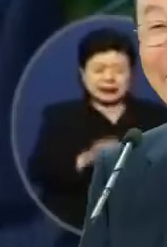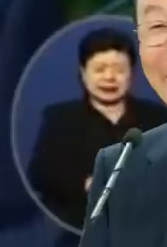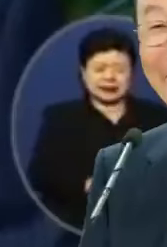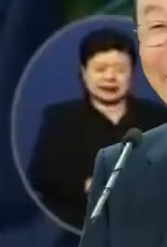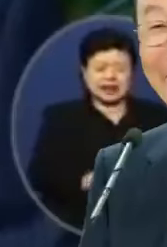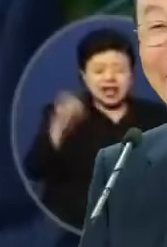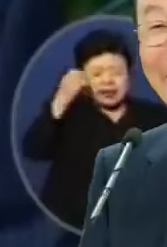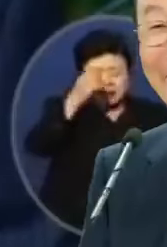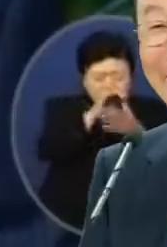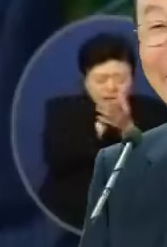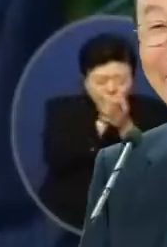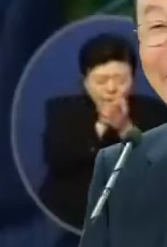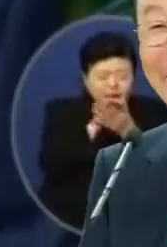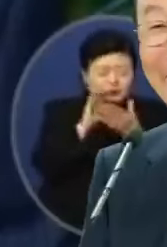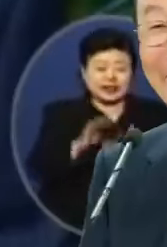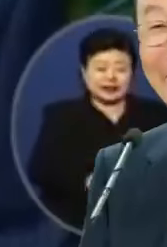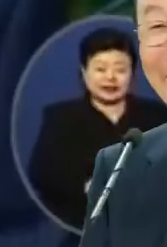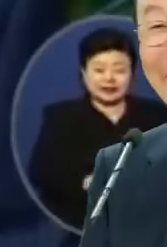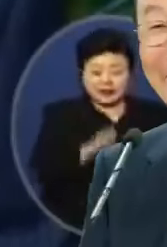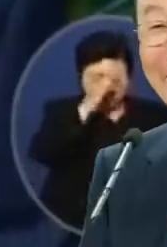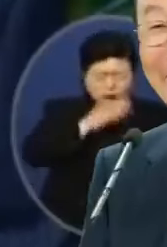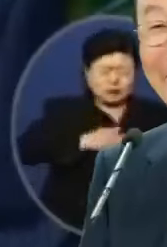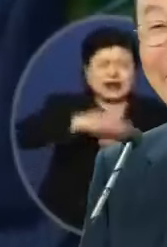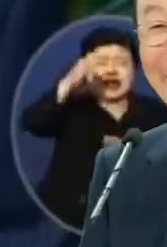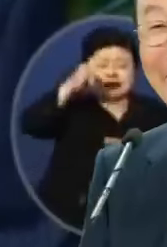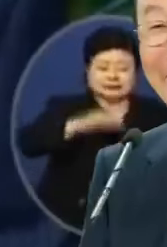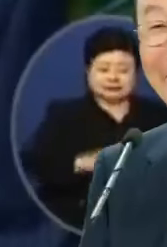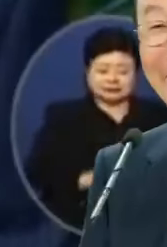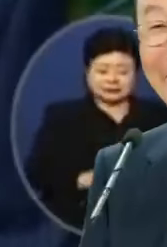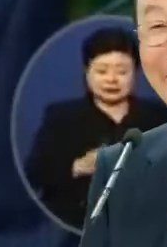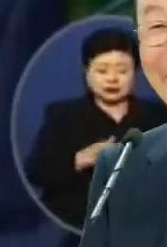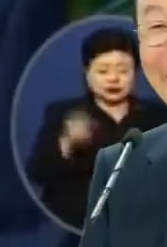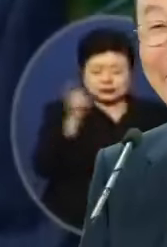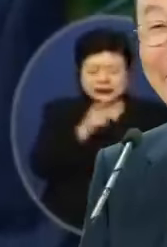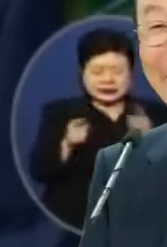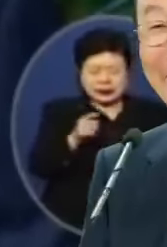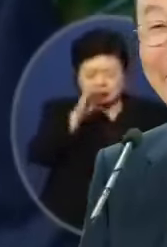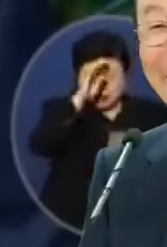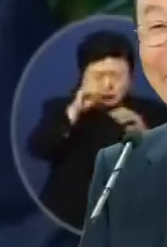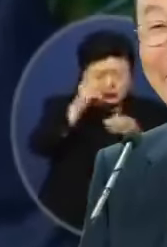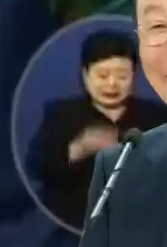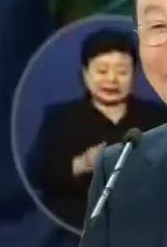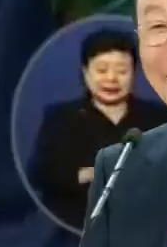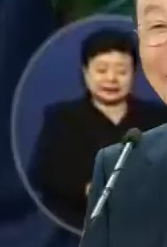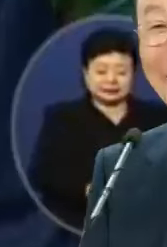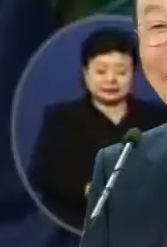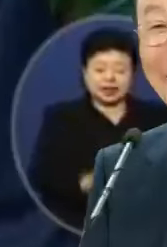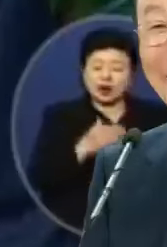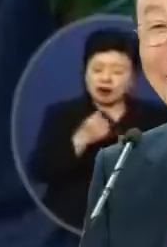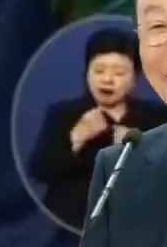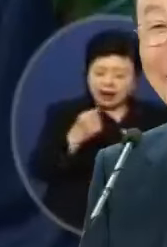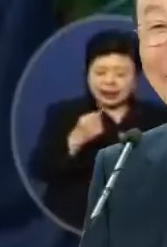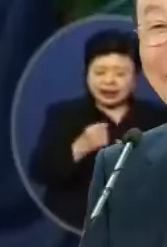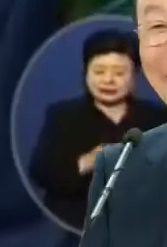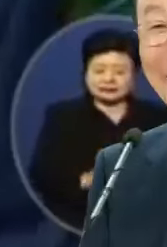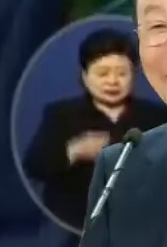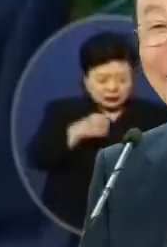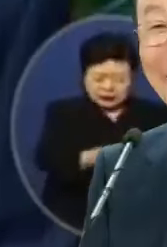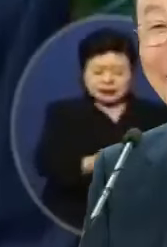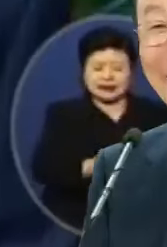우리 영이 기도하고 난 다음에 너 병은 물러가라. 제가 채찍에 맞음으로 나는 나음을 입었다. 건강하라.